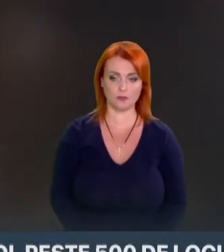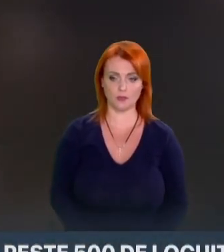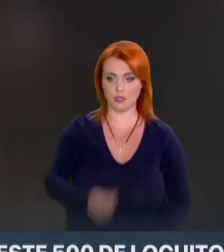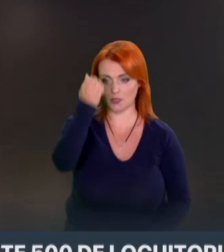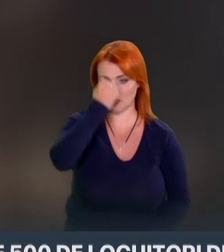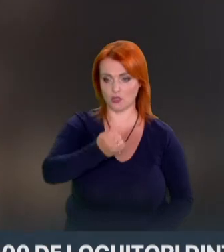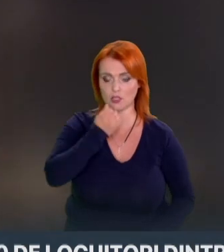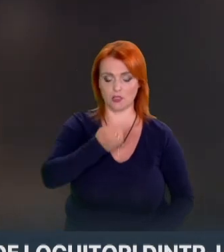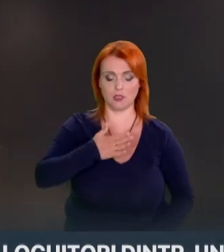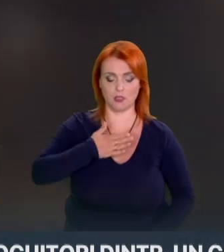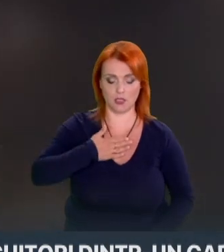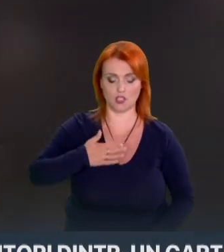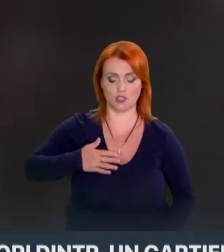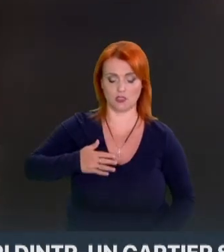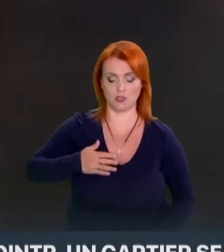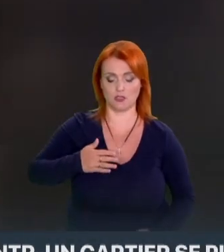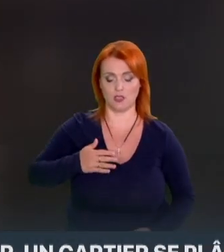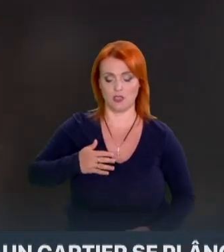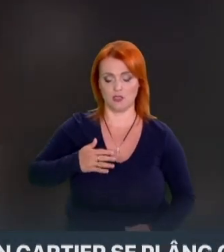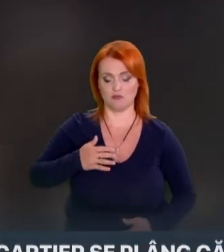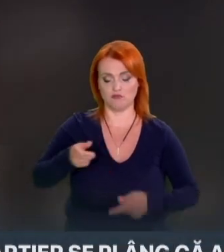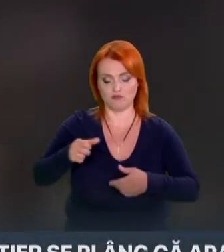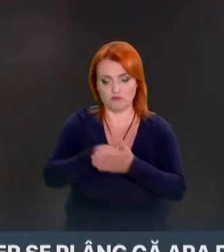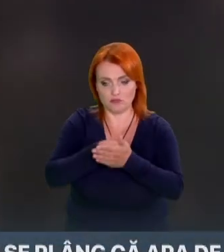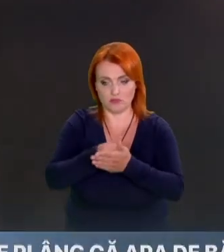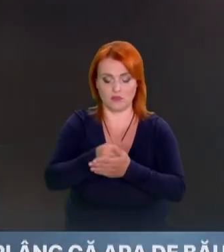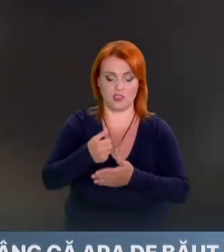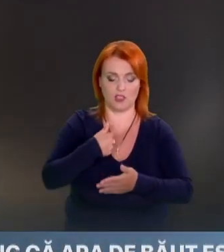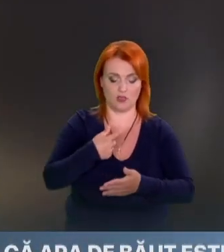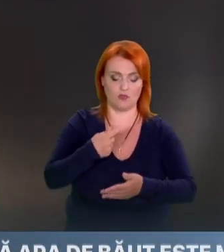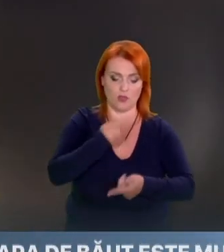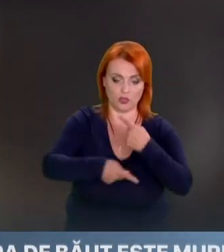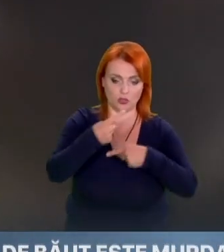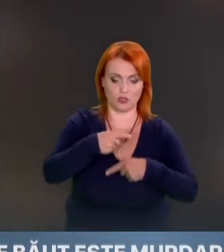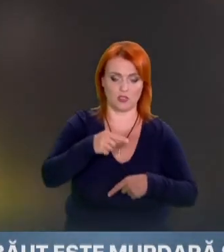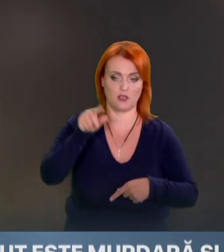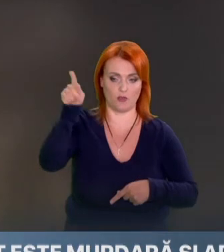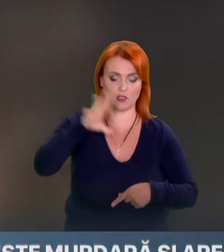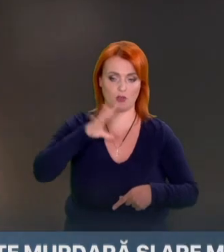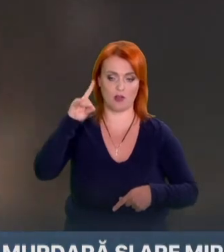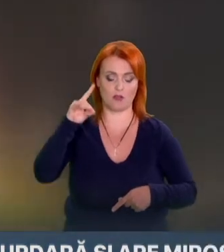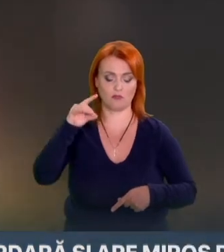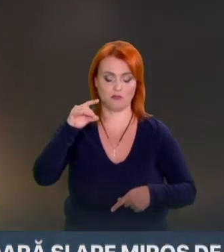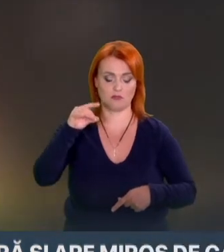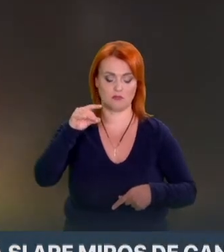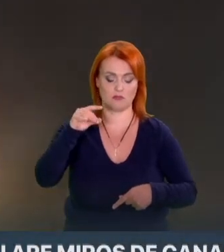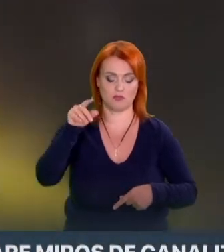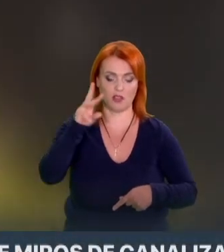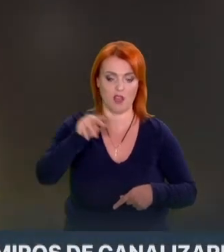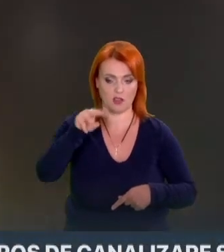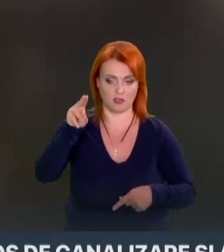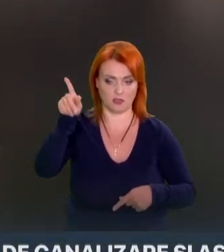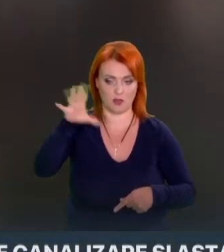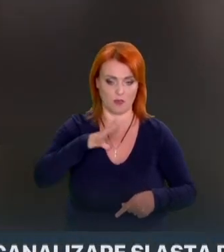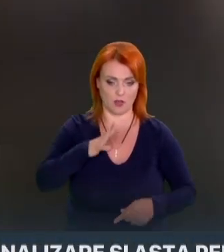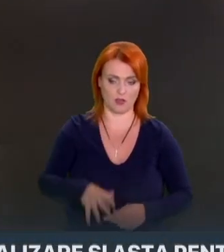Datorită băieților noștri m-am întors din iad, din captivitate. Vă mulțumesc tuturor, vă iubesc pe toți, vă sărut pe toți. Slavă Ucrainei,